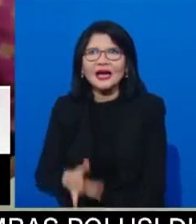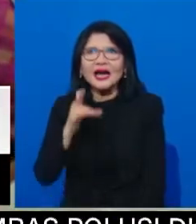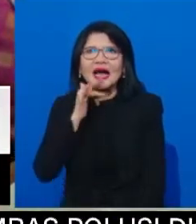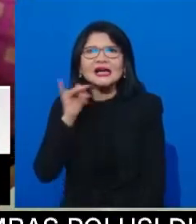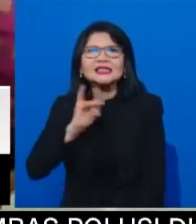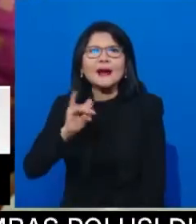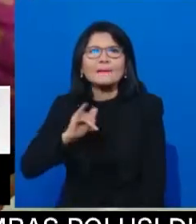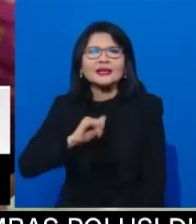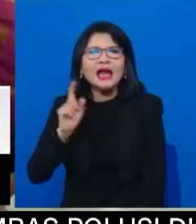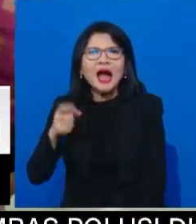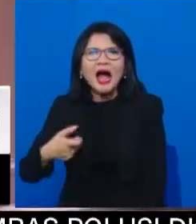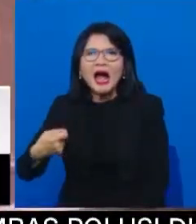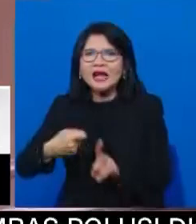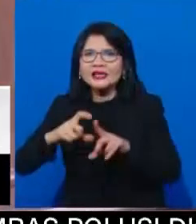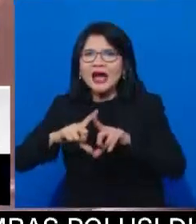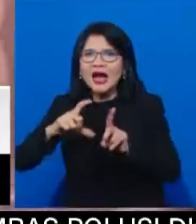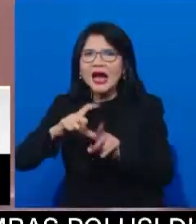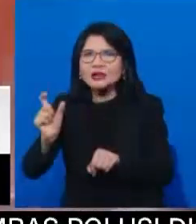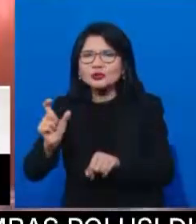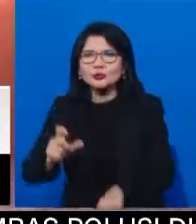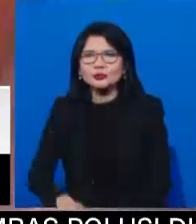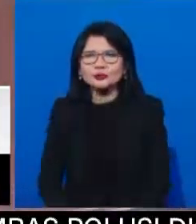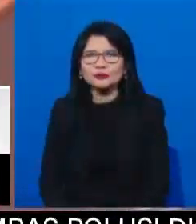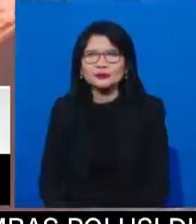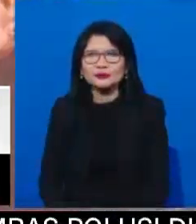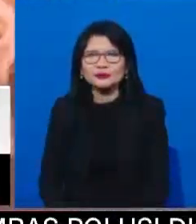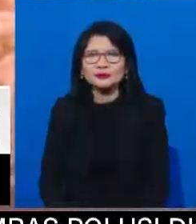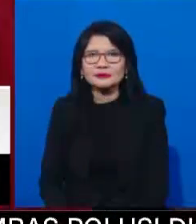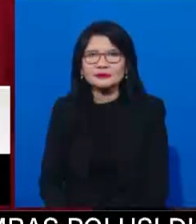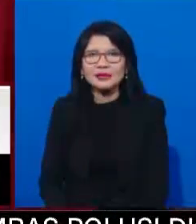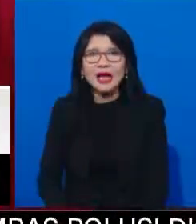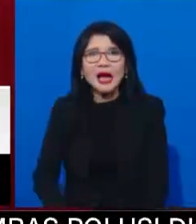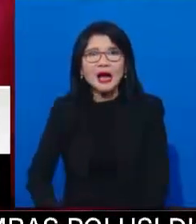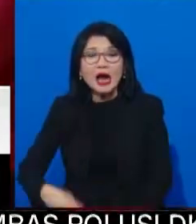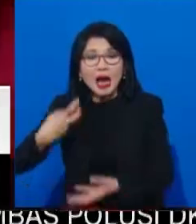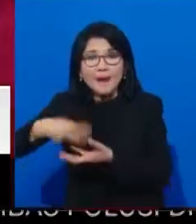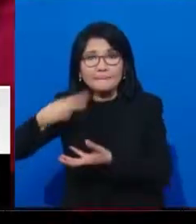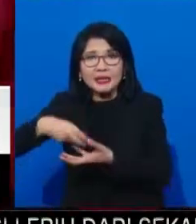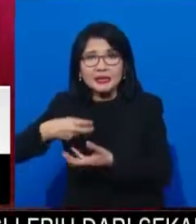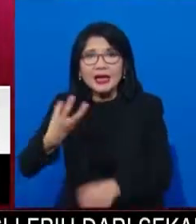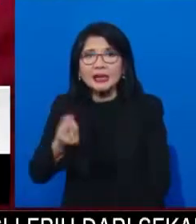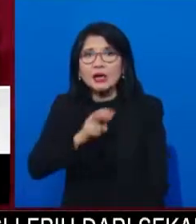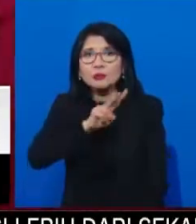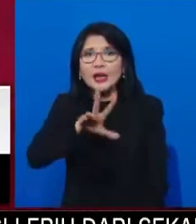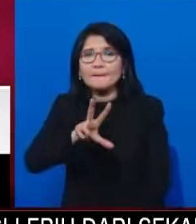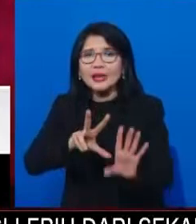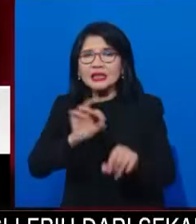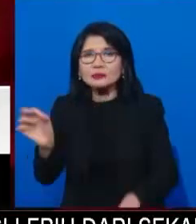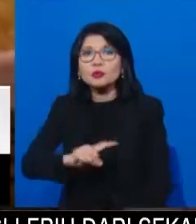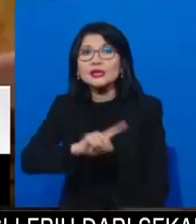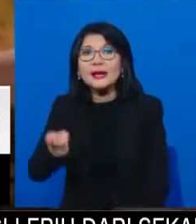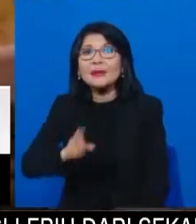kaldu-kaldu gitu ya. Aneka Mie Yamin legendaris di Kota Kembang ini dibanderol mulai dari Rp28.000 hingga